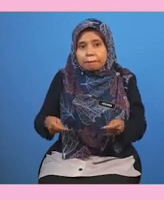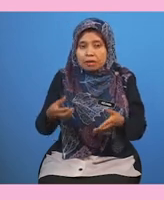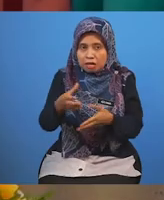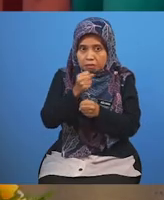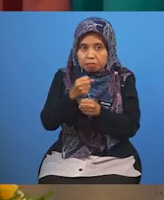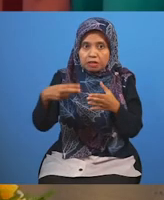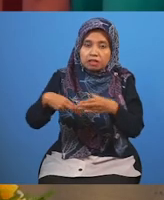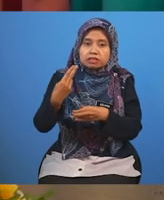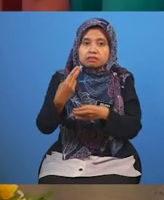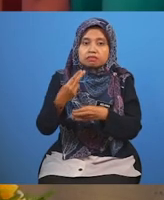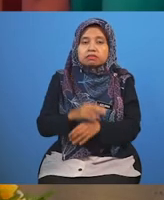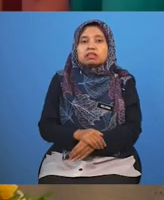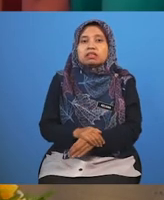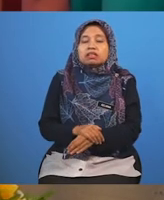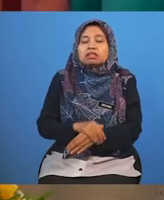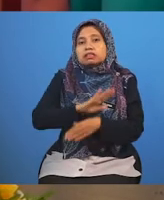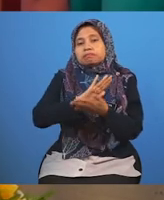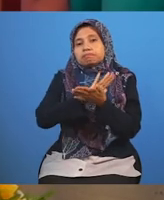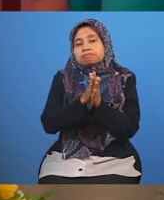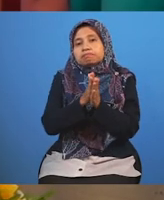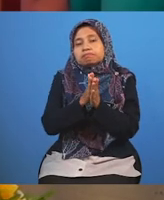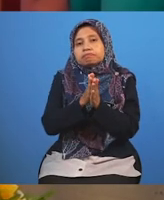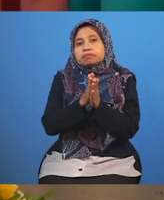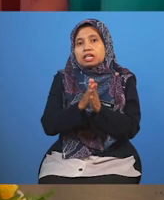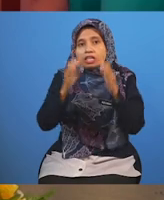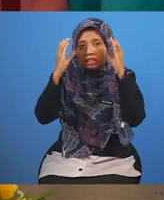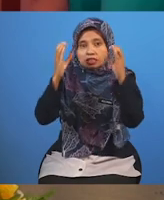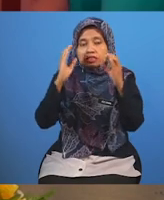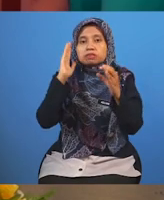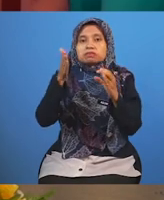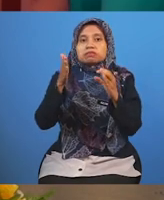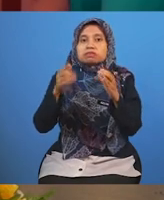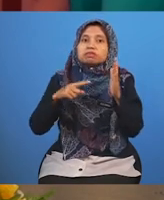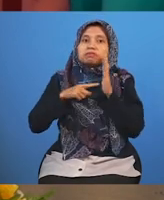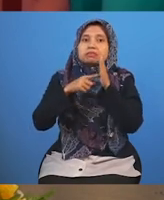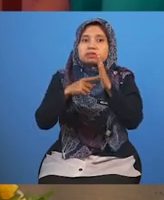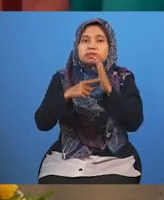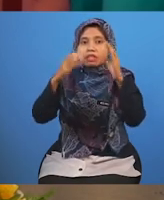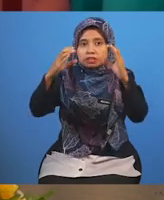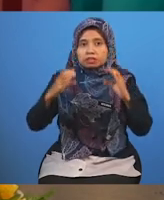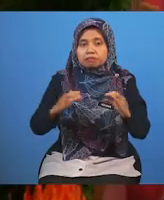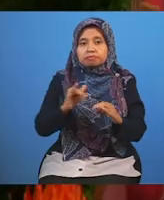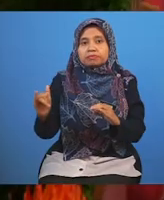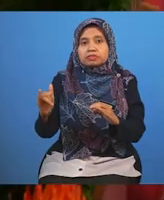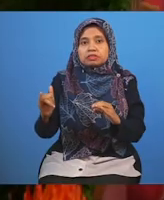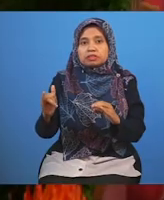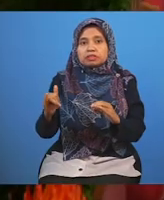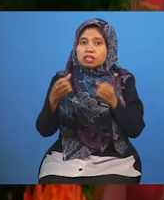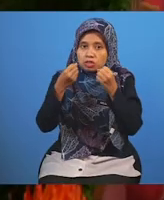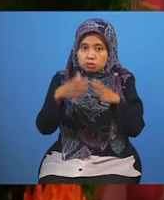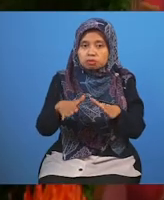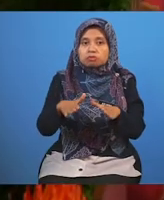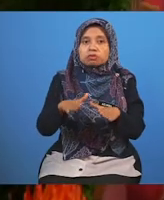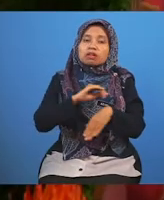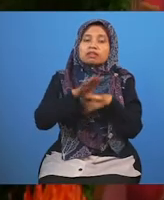hasil. Baiklah para pelajar sekalian, cikgu akan menunjukkan caranya. Sudahkah